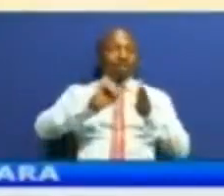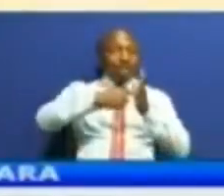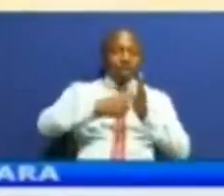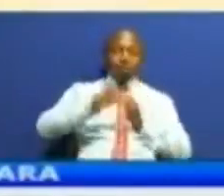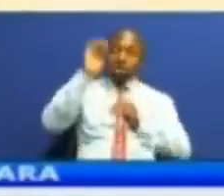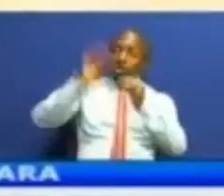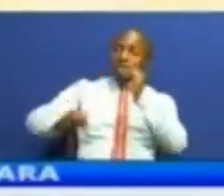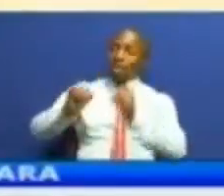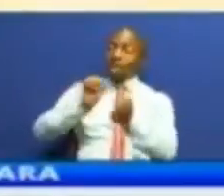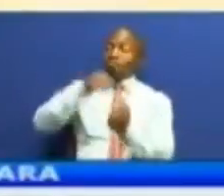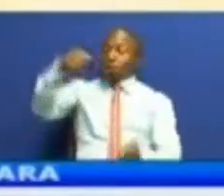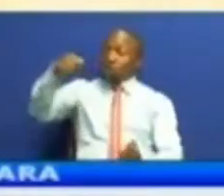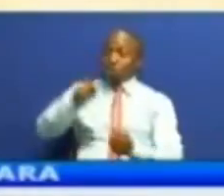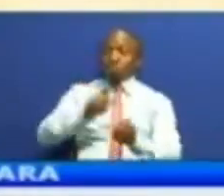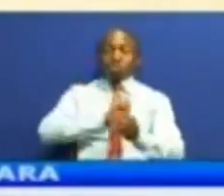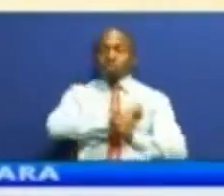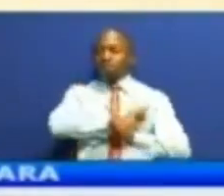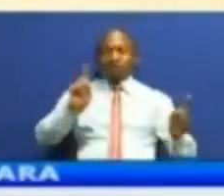mwana habari.